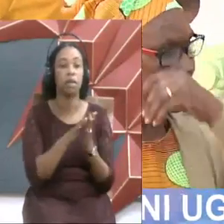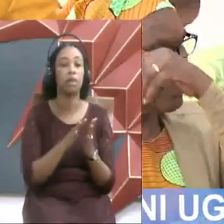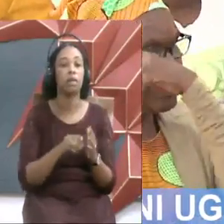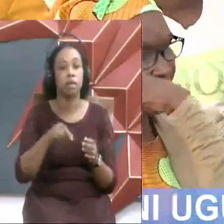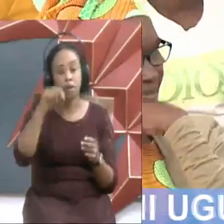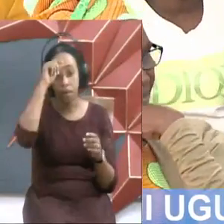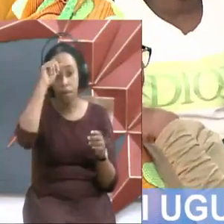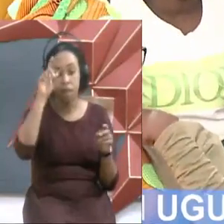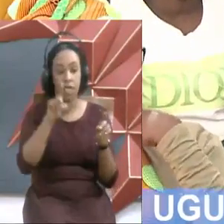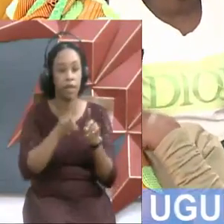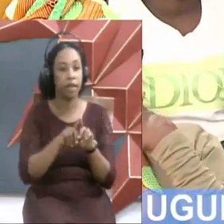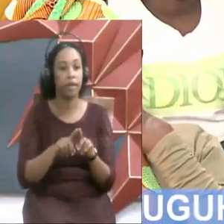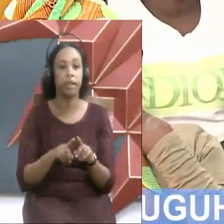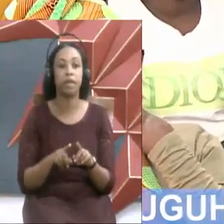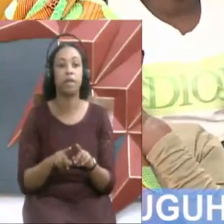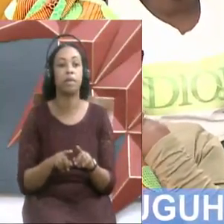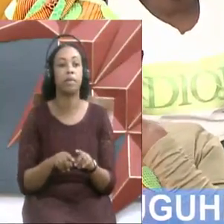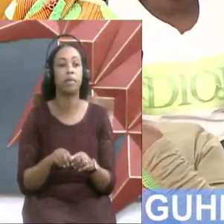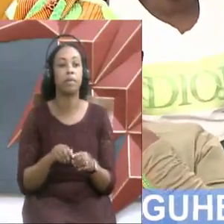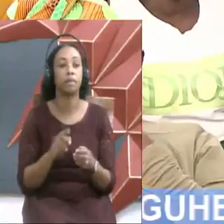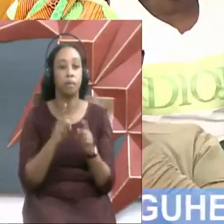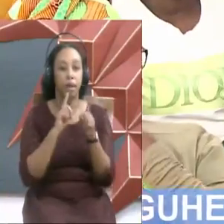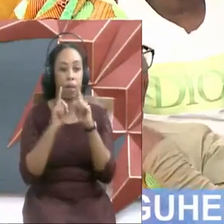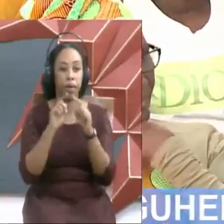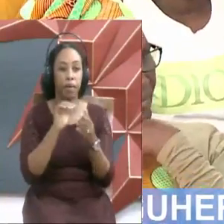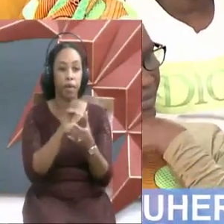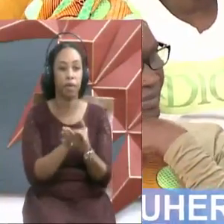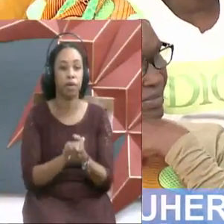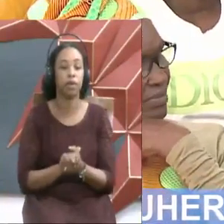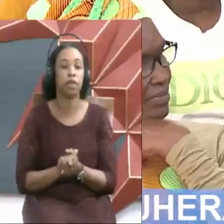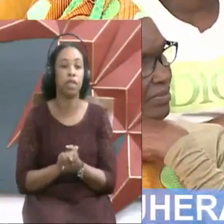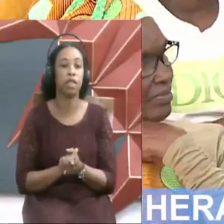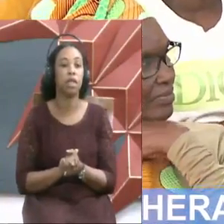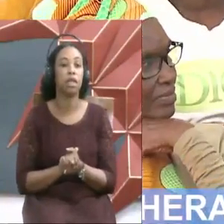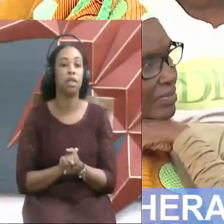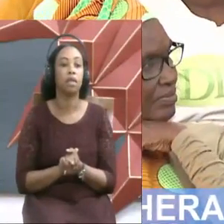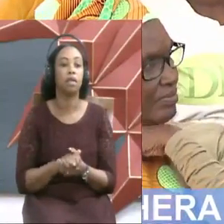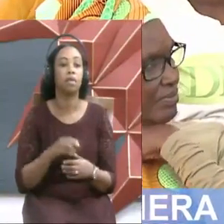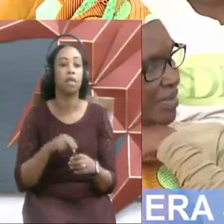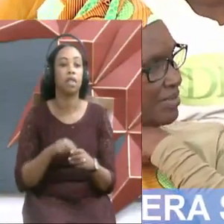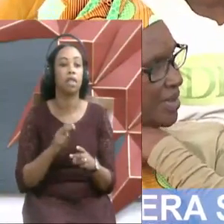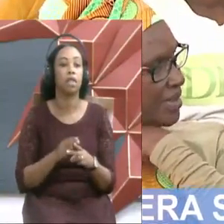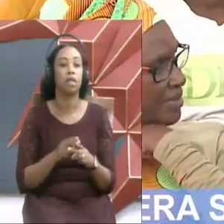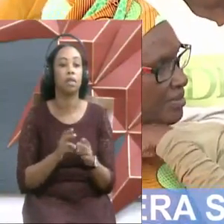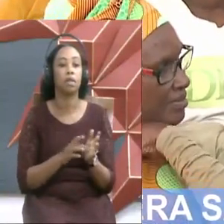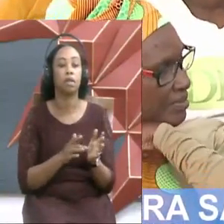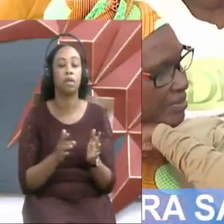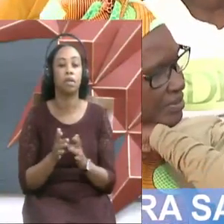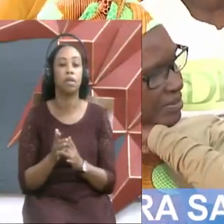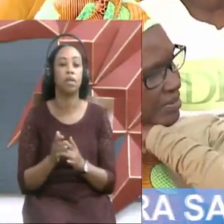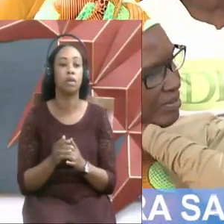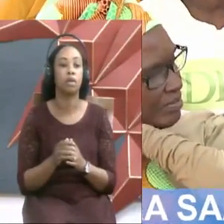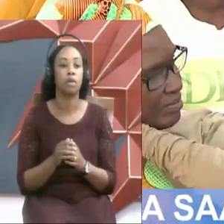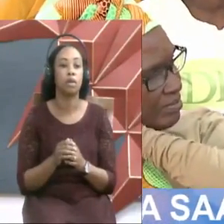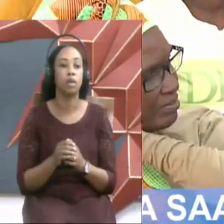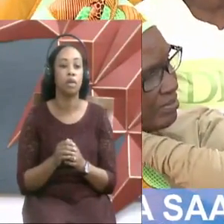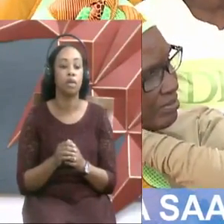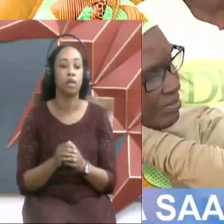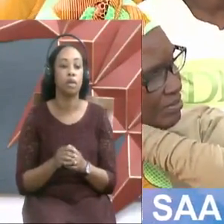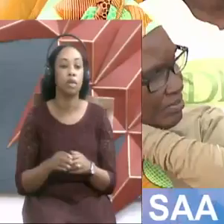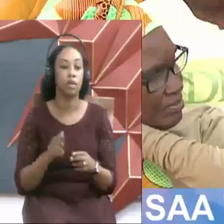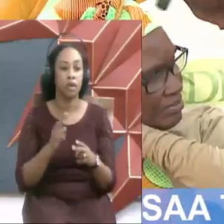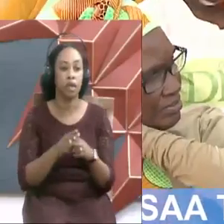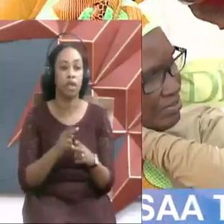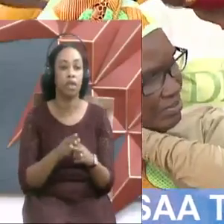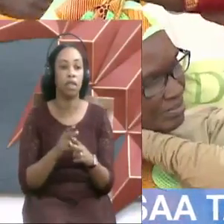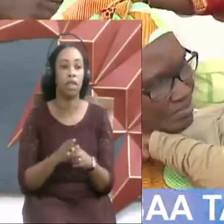de Rwamagana m'ont demandé de vous saluer dans le nom de Jésus-Christ. Parmi eux, mon époux, je